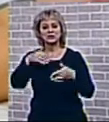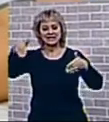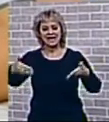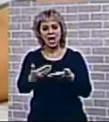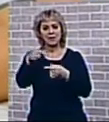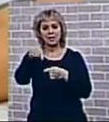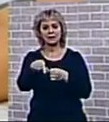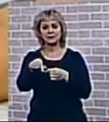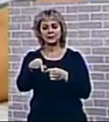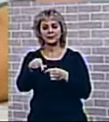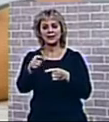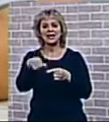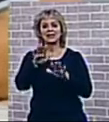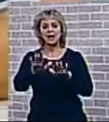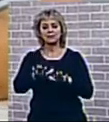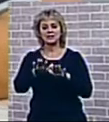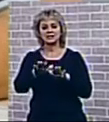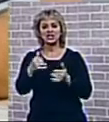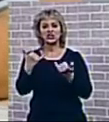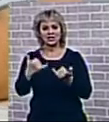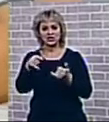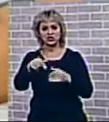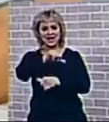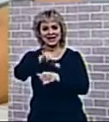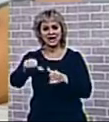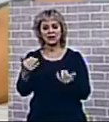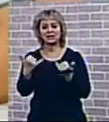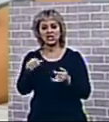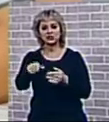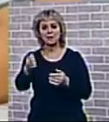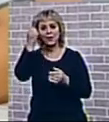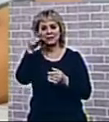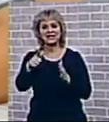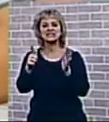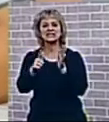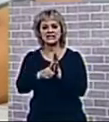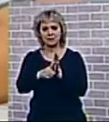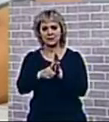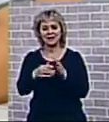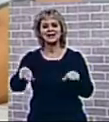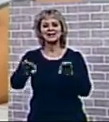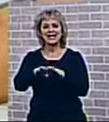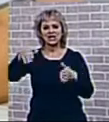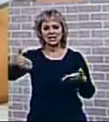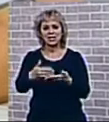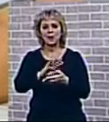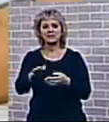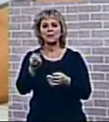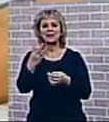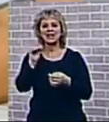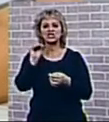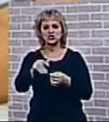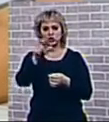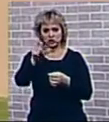ямы на месте вот нынешнего, в границах нынешнего мемориала 7 таких ям, где более